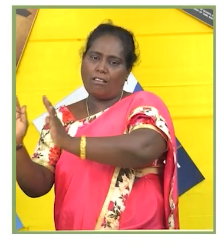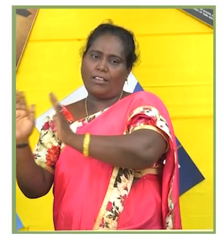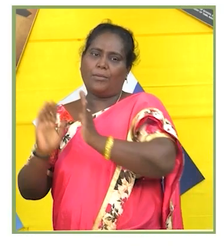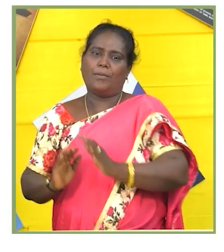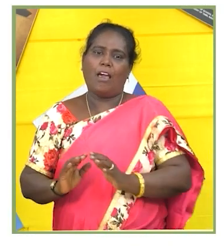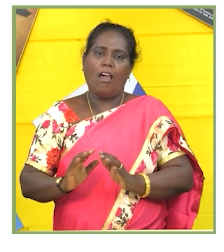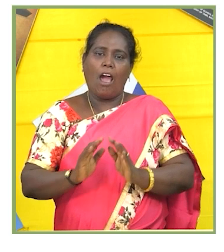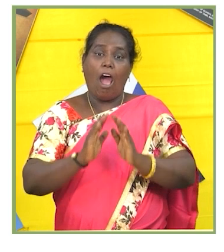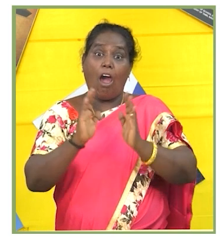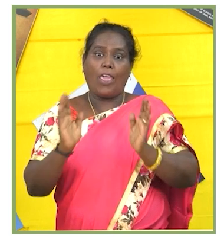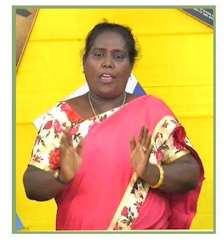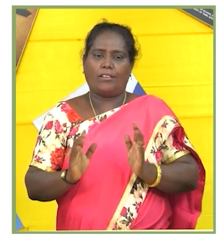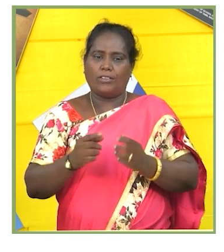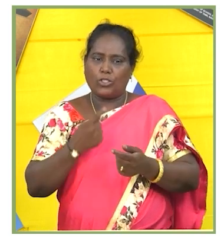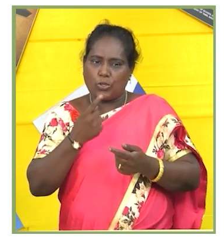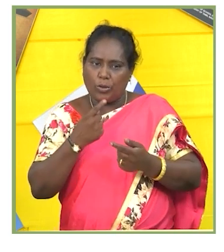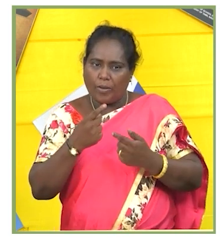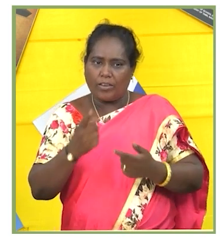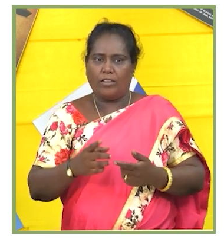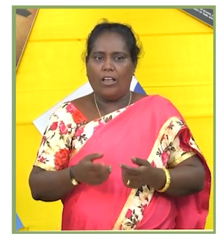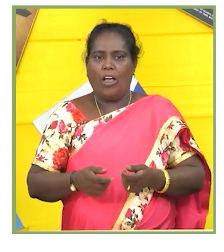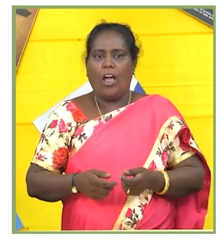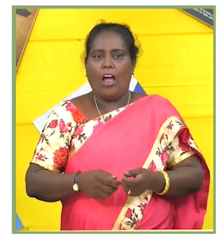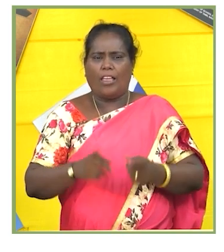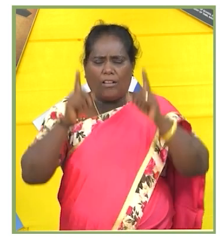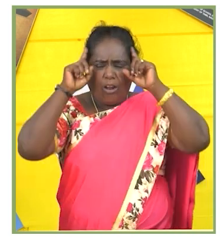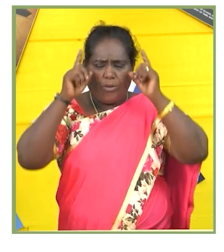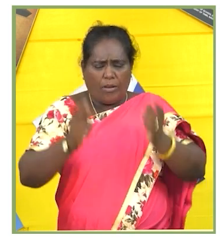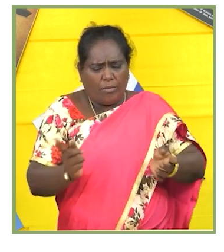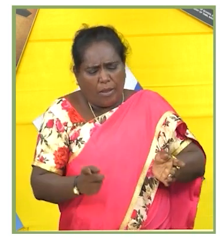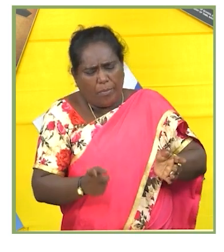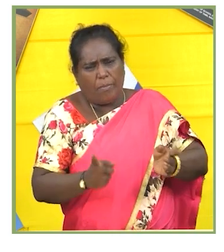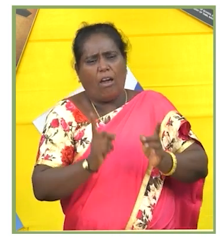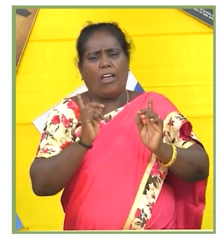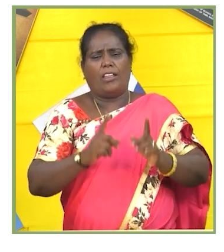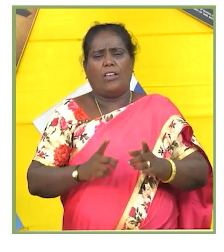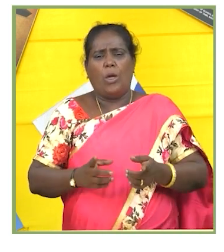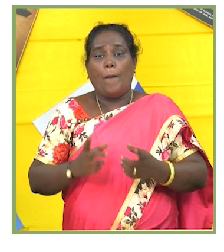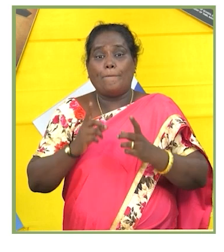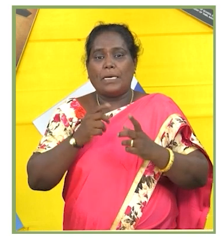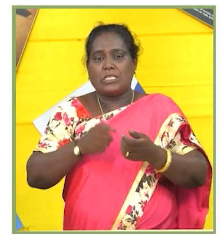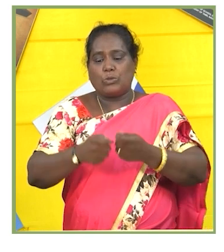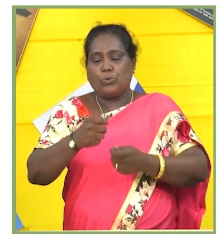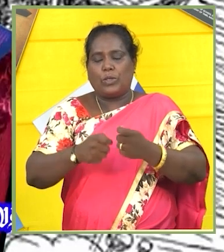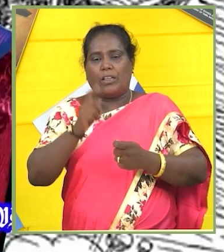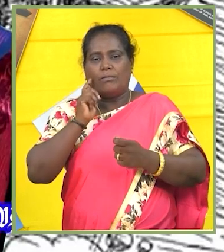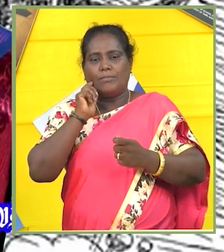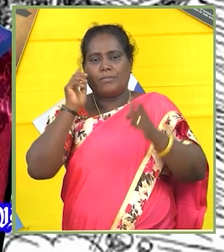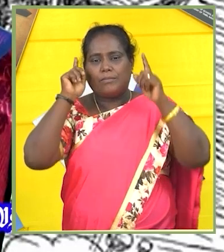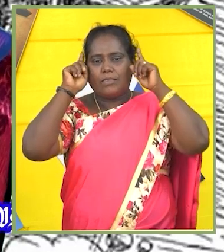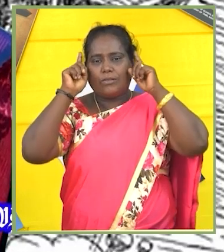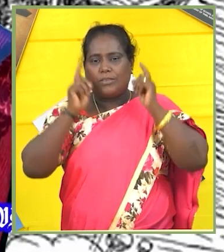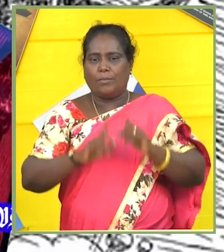அங்கே இருக்கிற மக்களை ஆயர்னு சொல்லுவாங்க. அதாவது ஆணிறை மேய்ப்பவர்கள் ஆயர், ஆணிறைனா பசு கூட்டங்கள்.